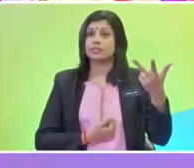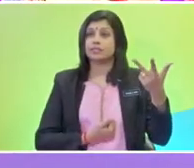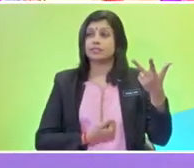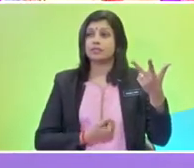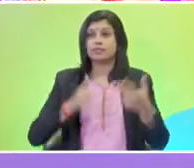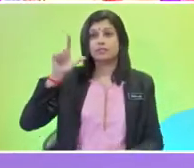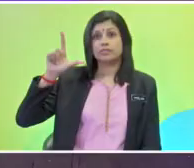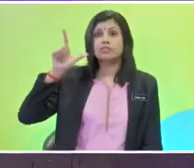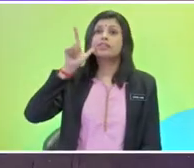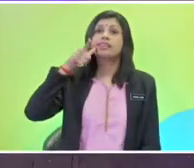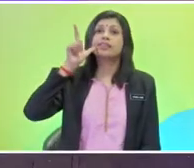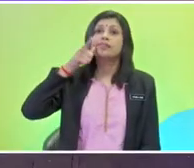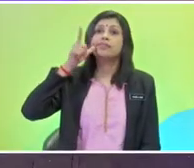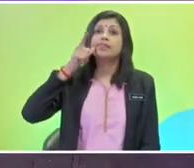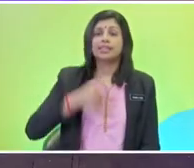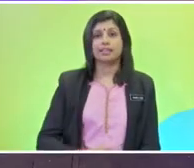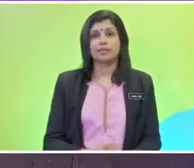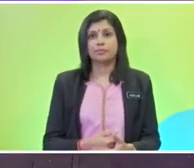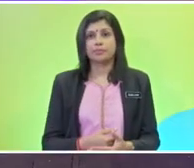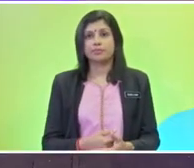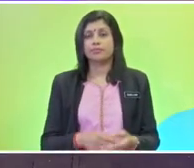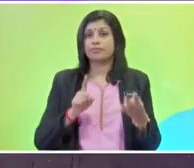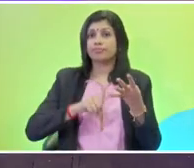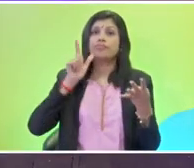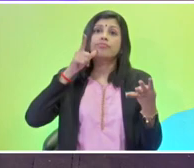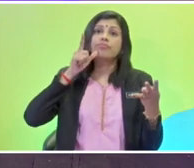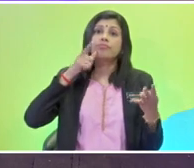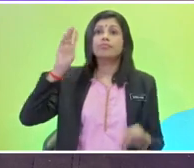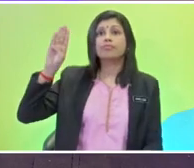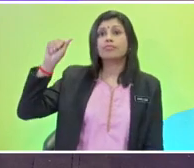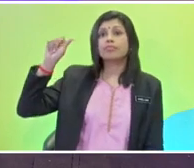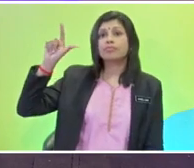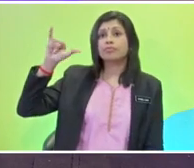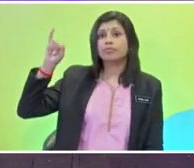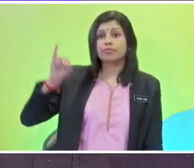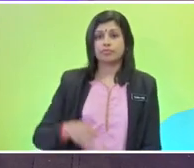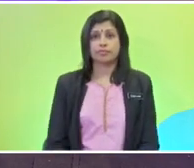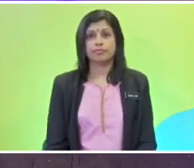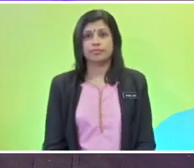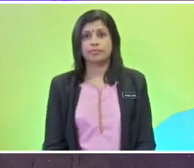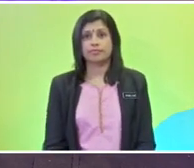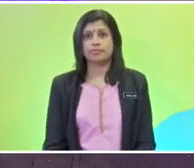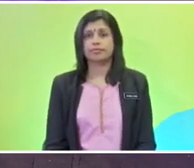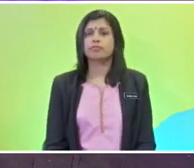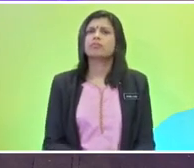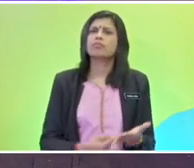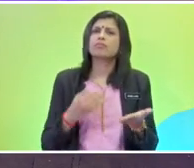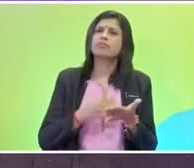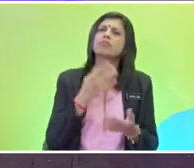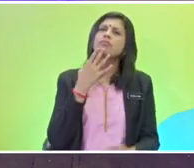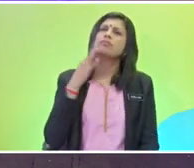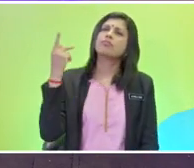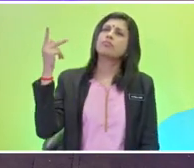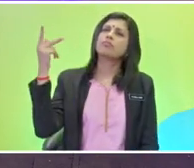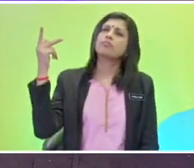buah lemon, limau Bali. Ya, betul. Apa lagi warna kuning, cikgu? Warna